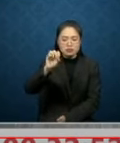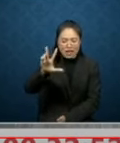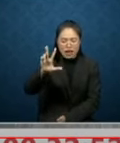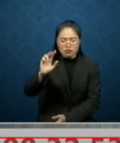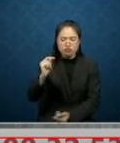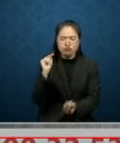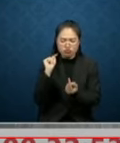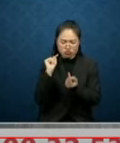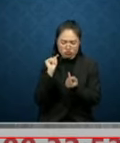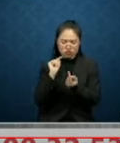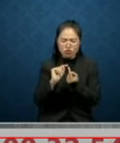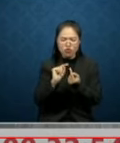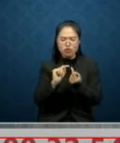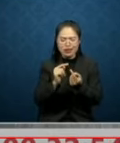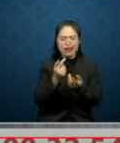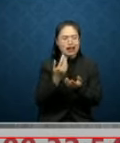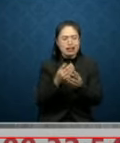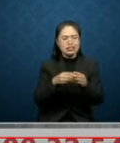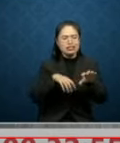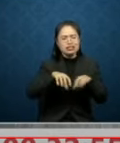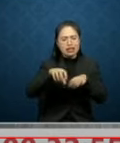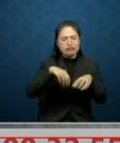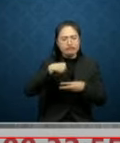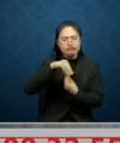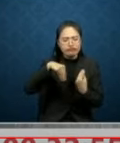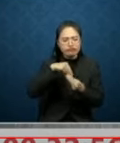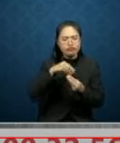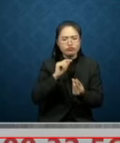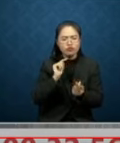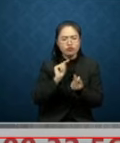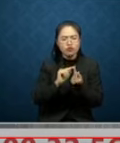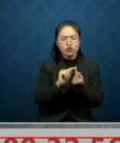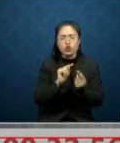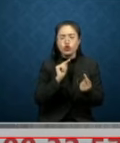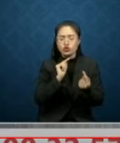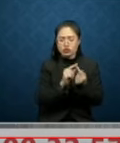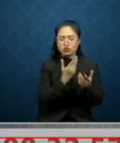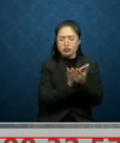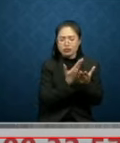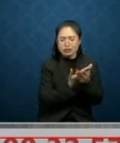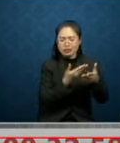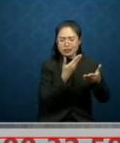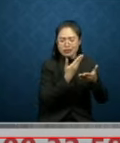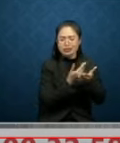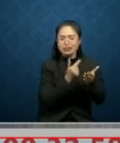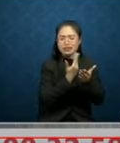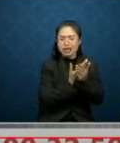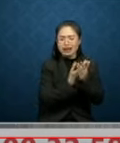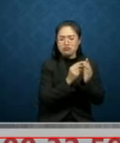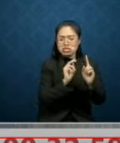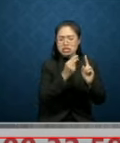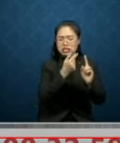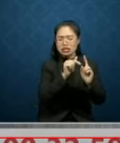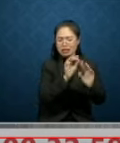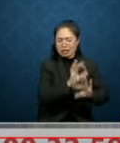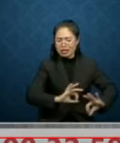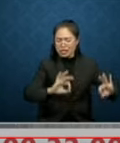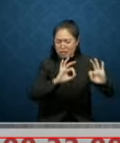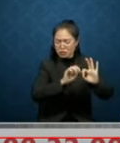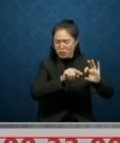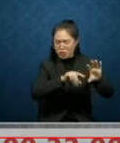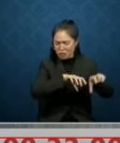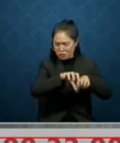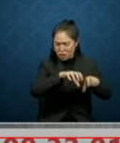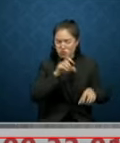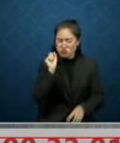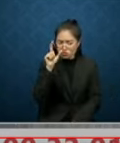เพราะฉะนั้นกรณีเงินดิจิทัลวอลเล็ตเนี่ยรัฐบาลต้องพิจารณาอย่างรอบคอบว่าเป็นกรณีที่มีความจำเป็นจะต้องดำเนินการโดย